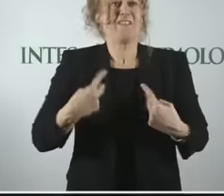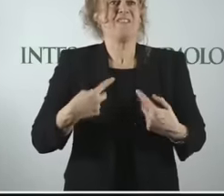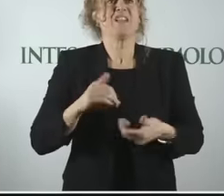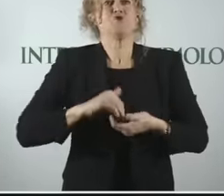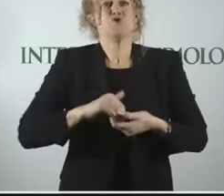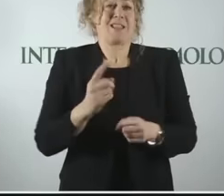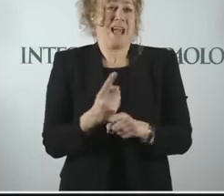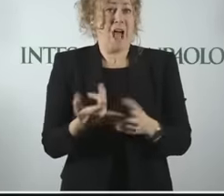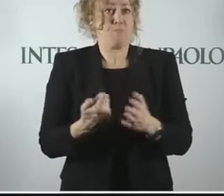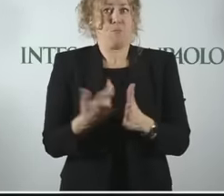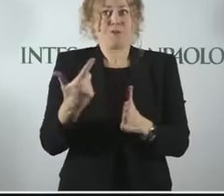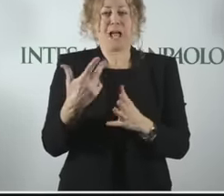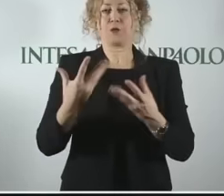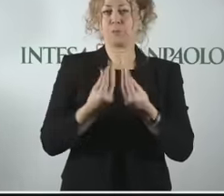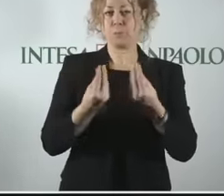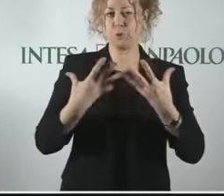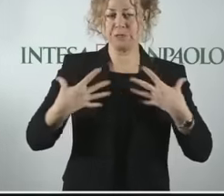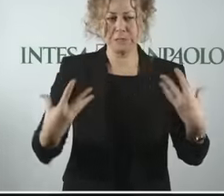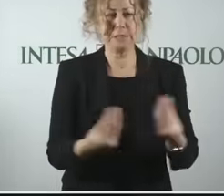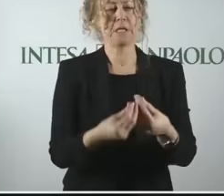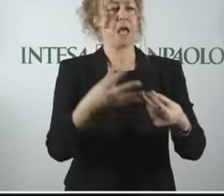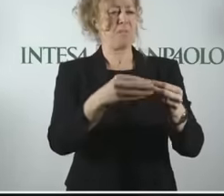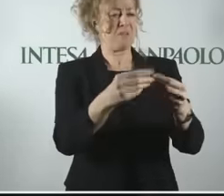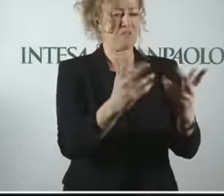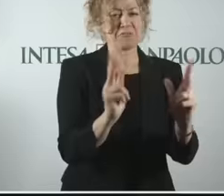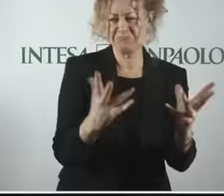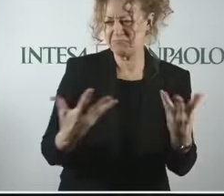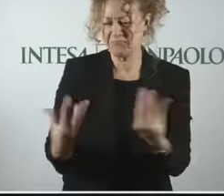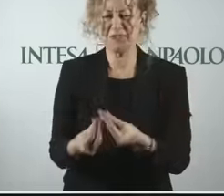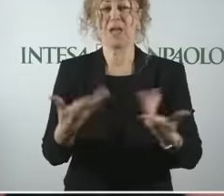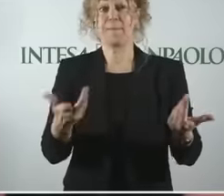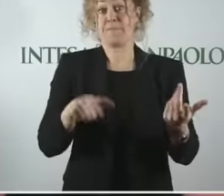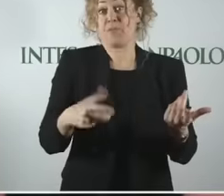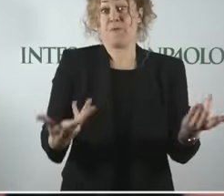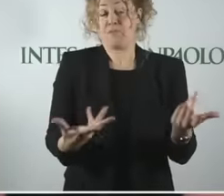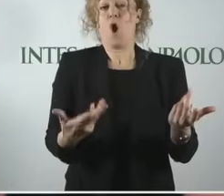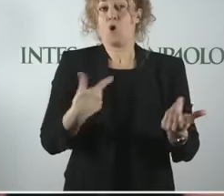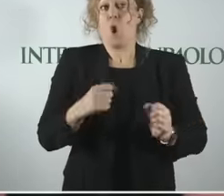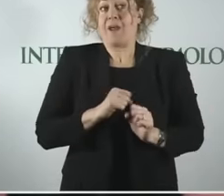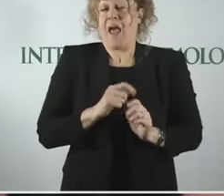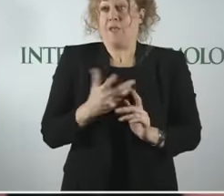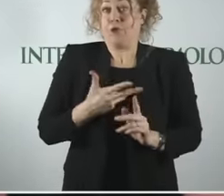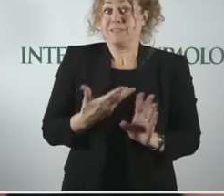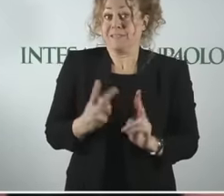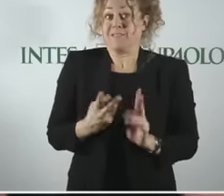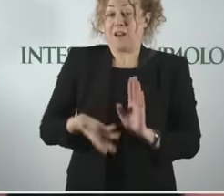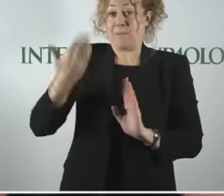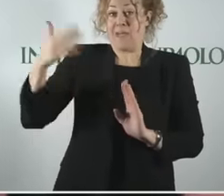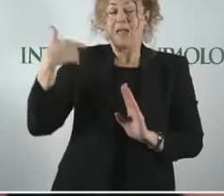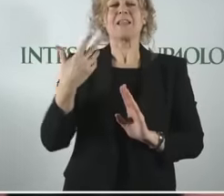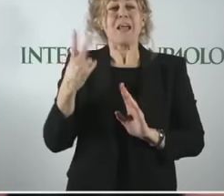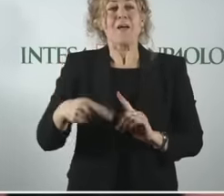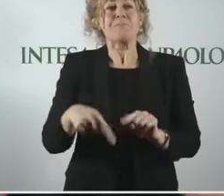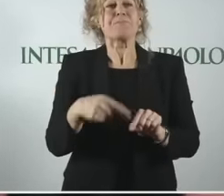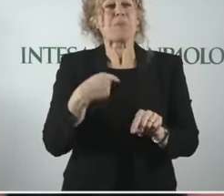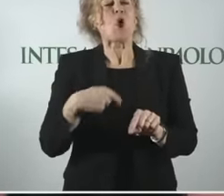Cioa si stava molto insieme si facevano tante cose insieme quindi io penso che che esistessero davvero e e per l'appunto il fatto